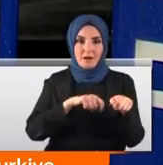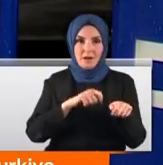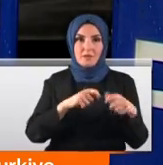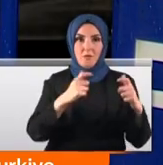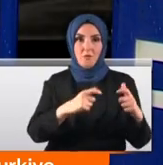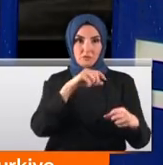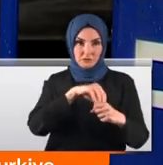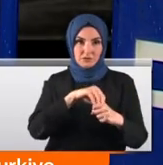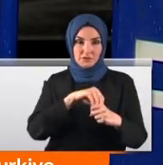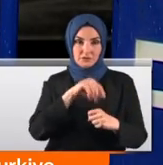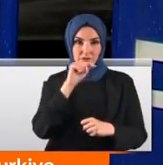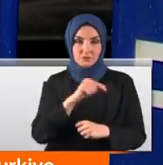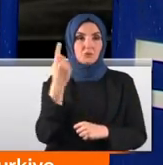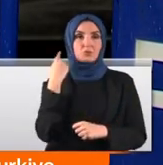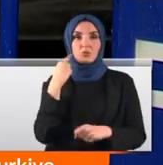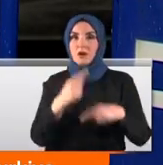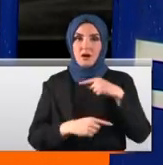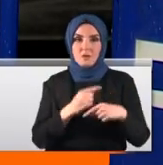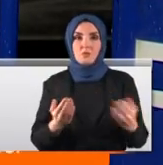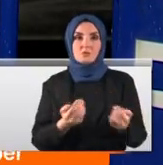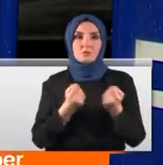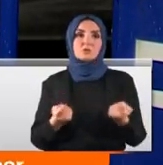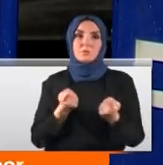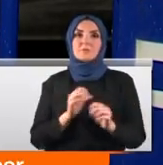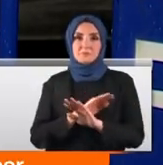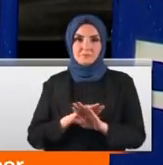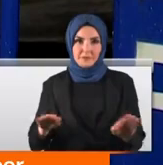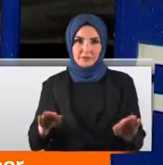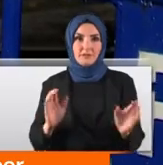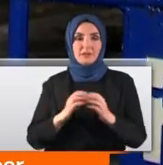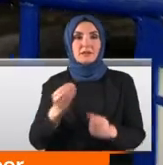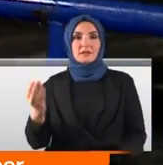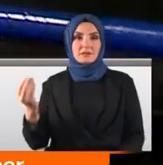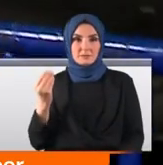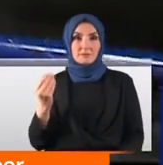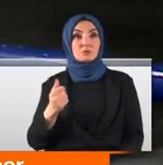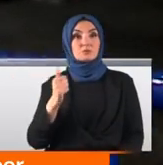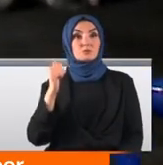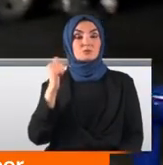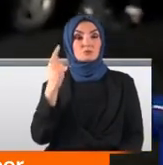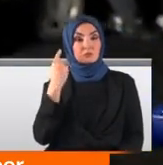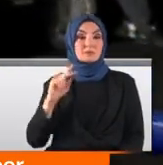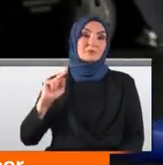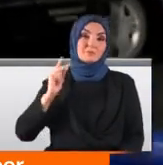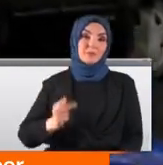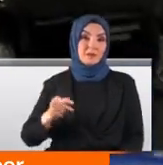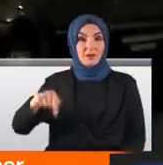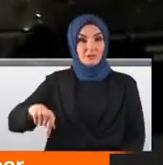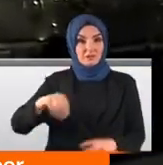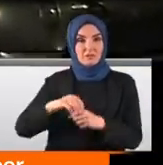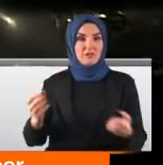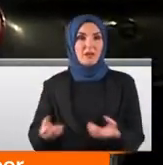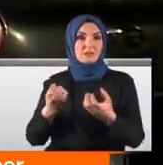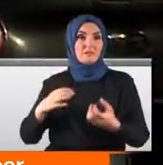arama kurtarma çalışmaları bitmişti ve ekipler dünden beri aşağıdaki yangını söndürmeye çalışıyor. Önce yangın